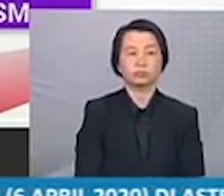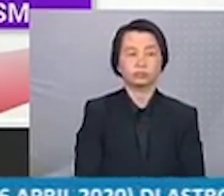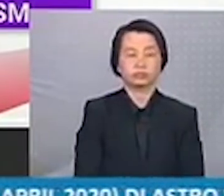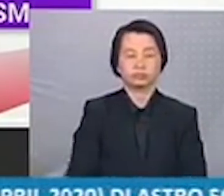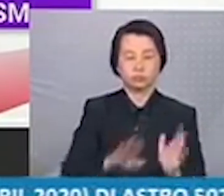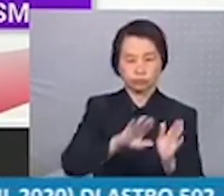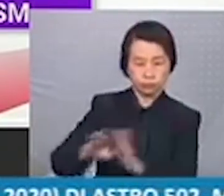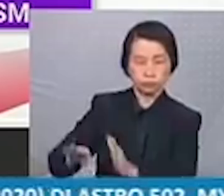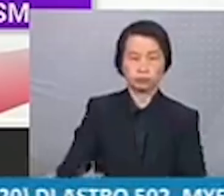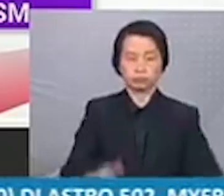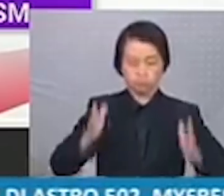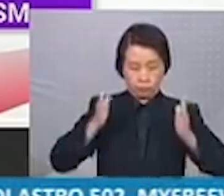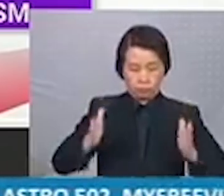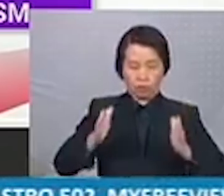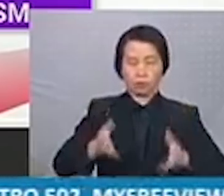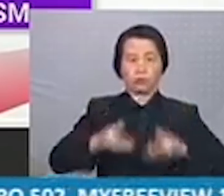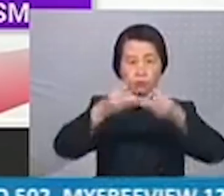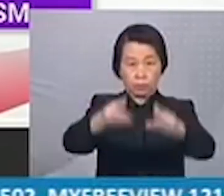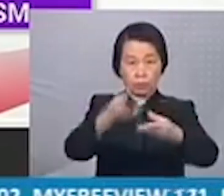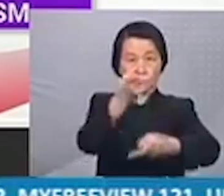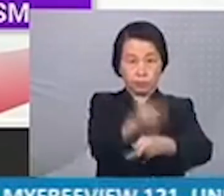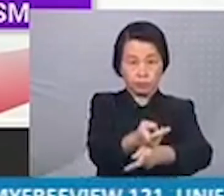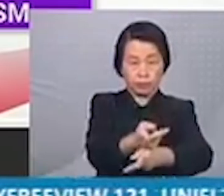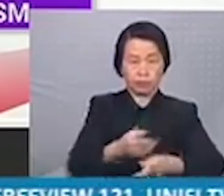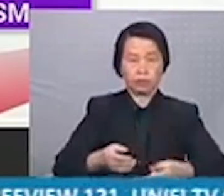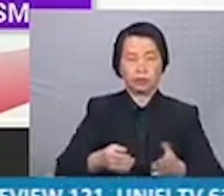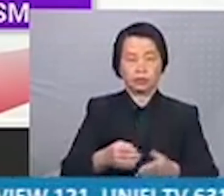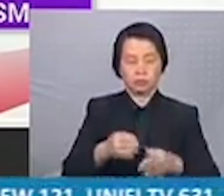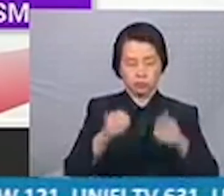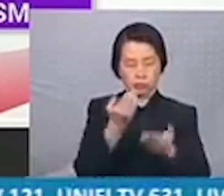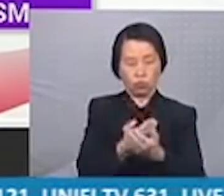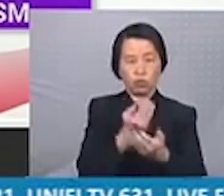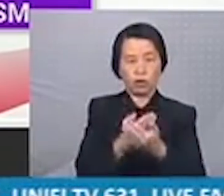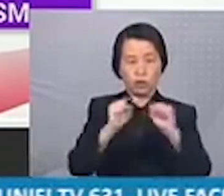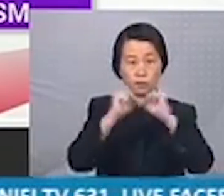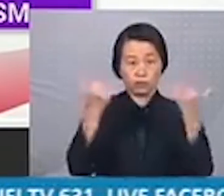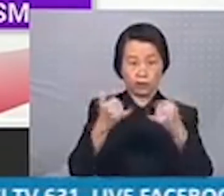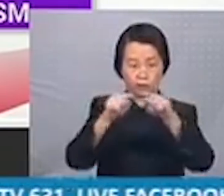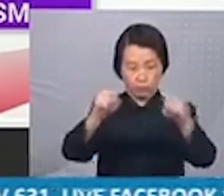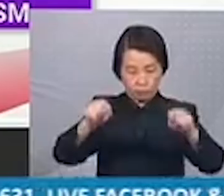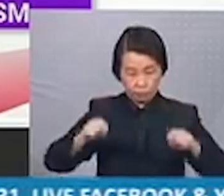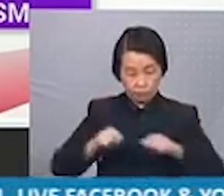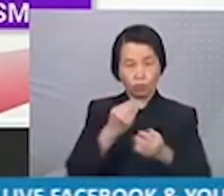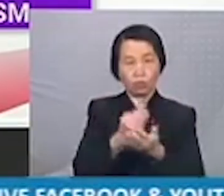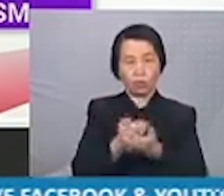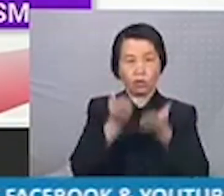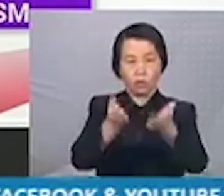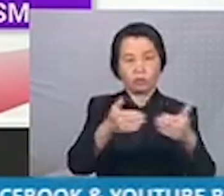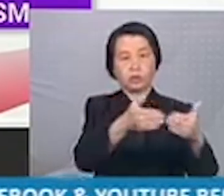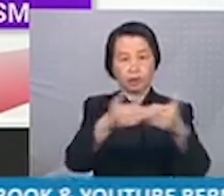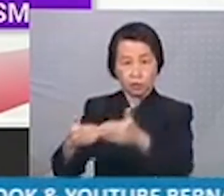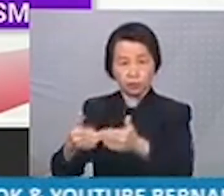Hai Selain itu tempo menyerah simpan ternyata keuangan syariah juga dilanjutkan selama tiga bulan